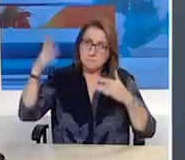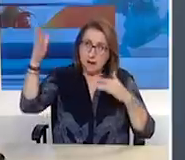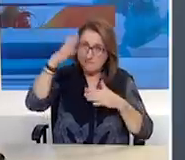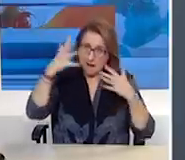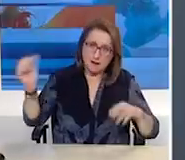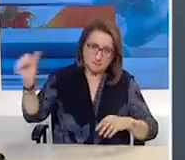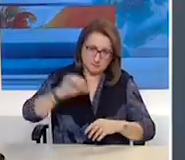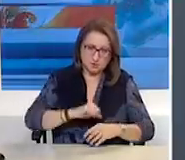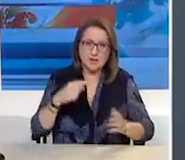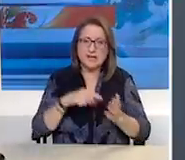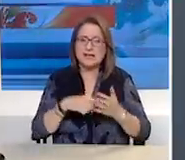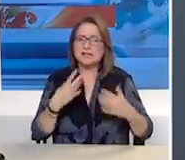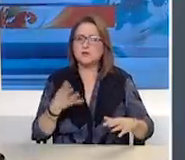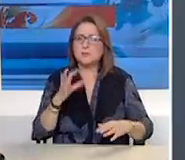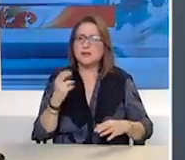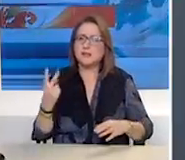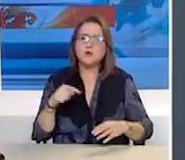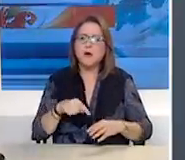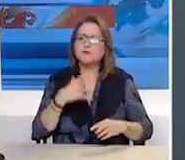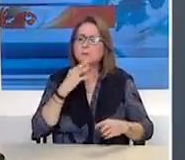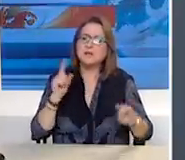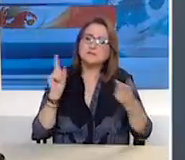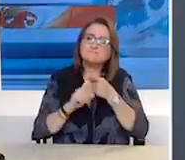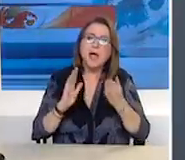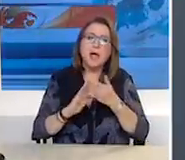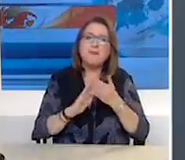1.452, το 52% είναι σχετιζόμενα με ήδη γνωστό κρούσμα.